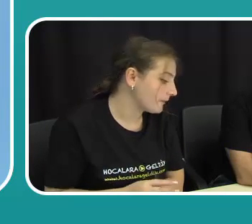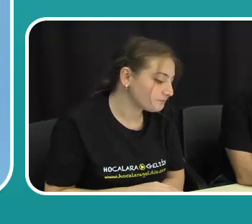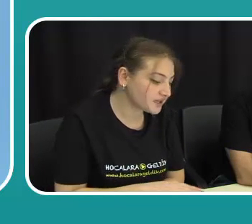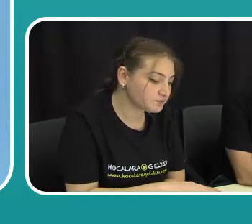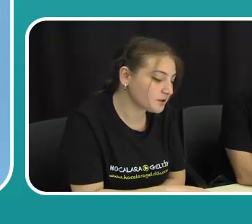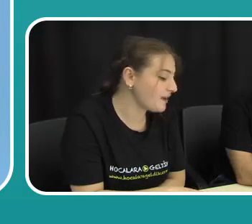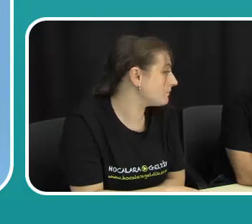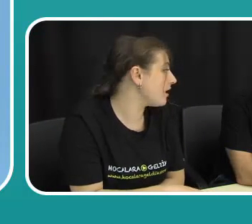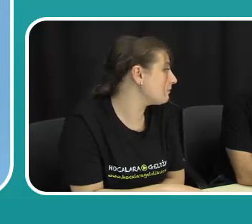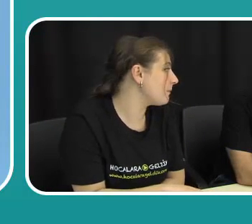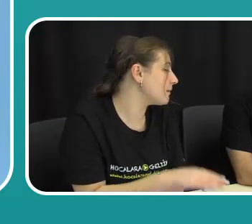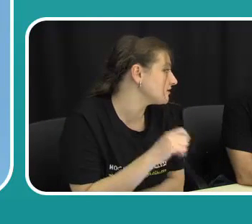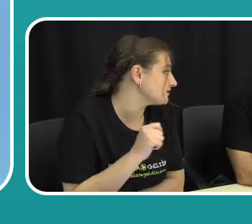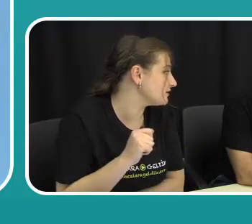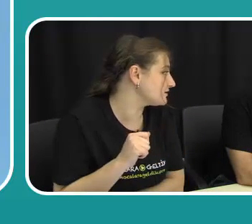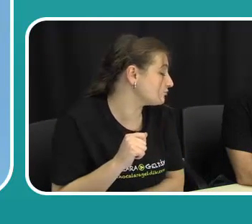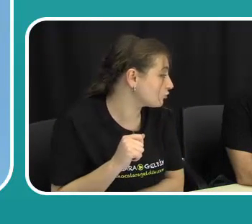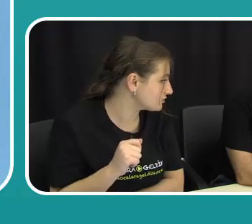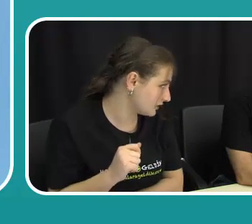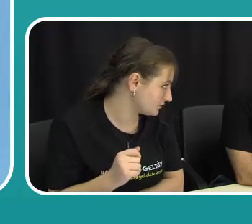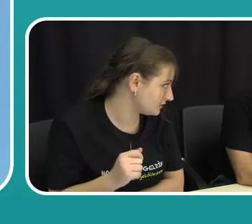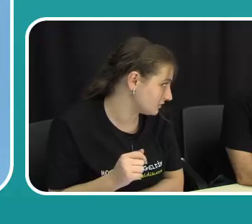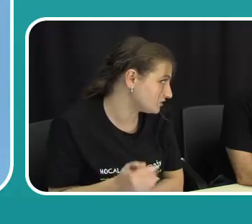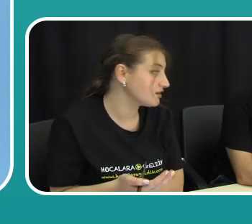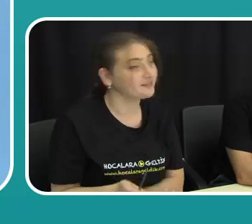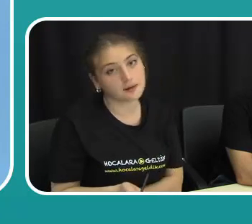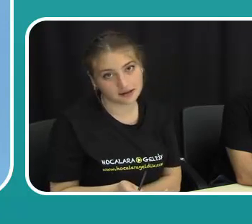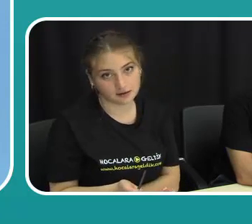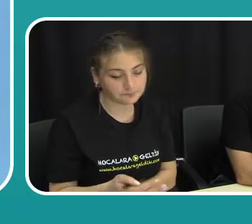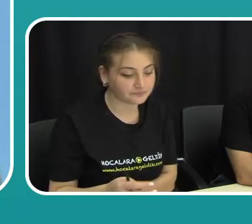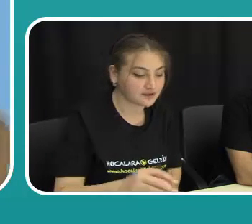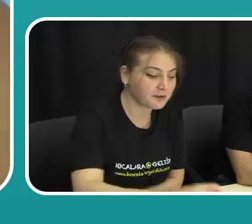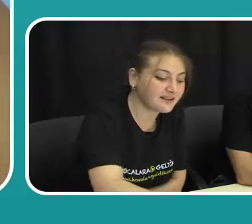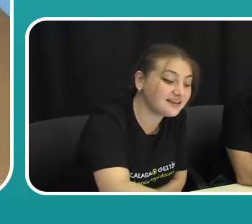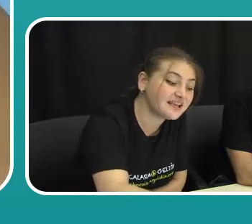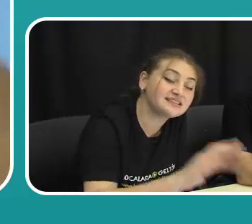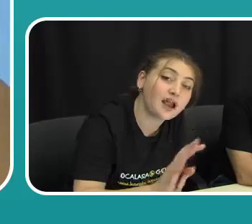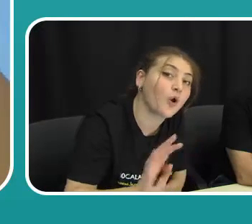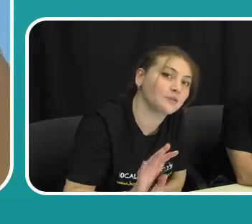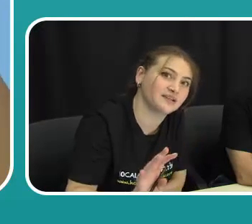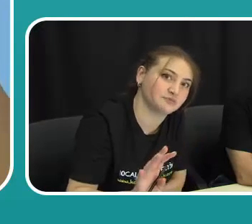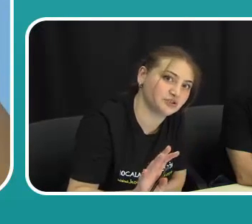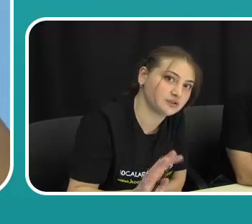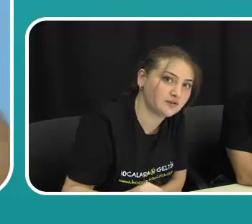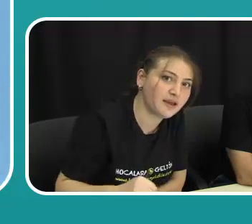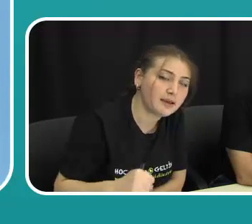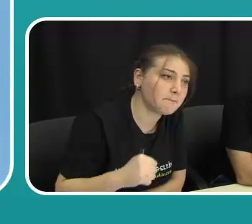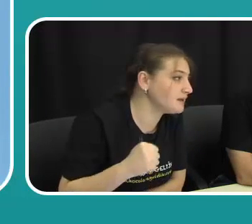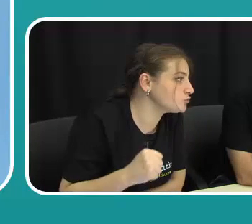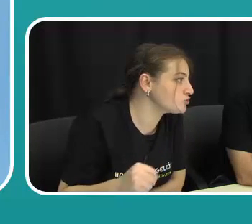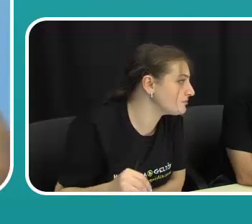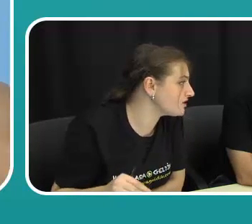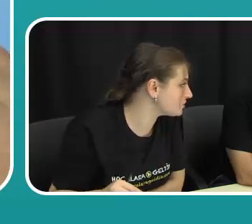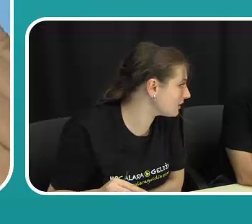anlattı hiç burada ben de bağlama babam çalsa dinlesem çok güzeldir dedi mi Hiç demedi Demek ki nesnel olmalıymış ve